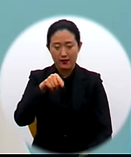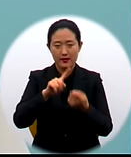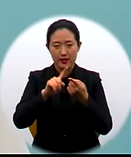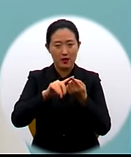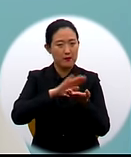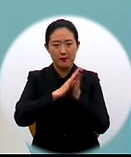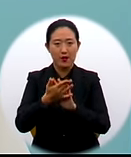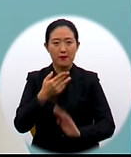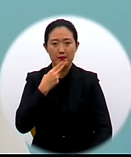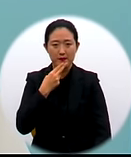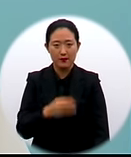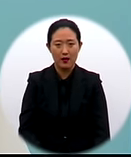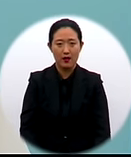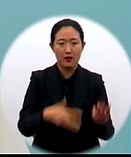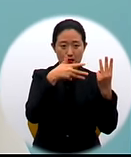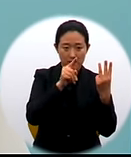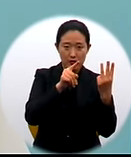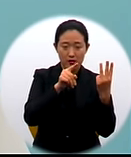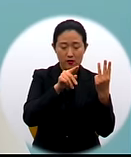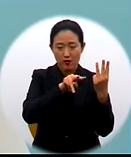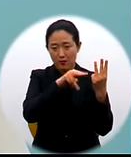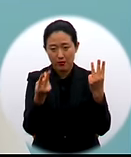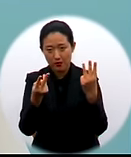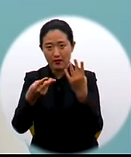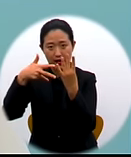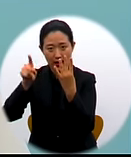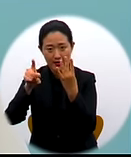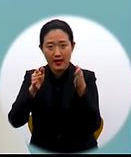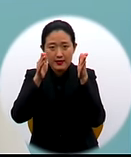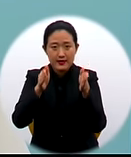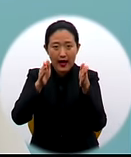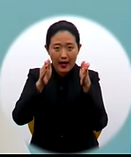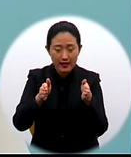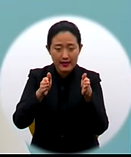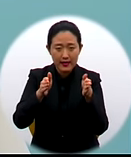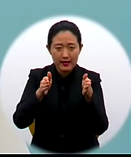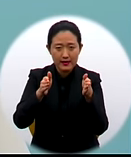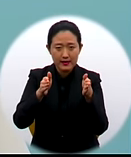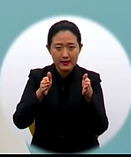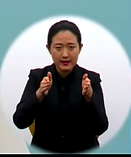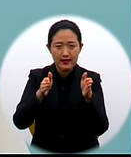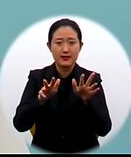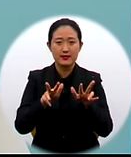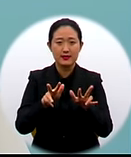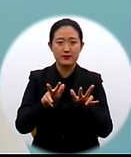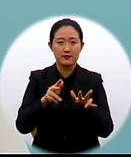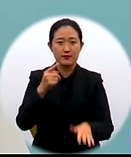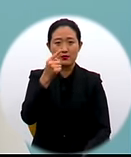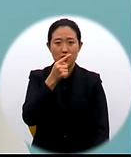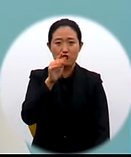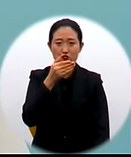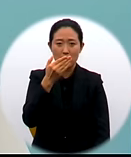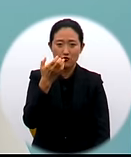거죠. 실제로 3차에서 4차로 넘어가는 그 언저리에 있는 세대, 냉정하게 말하면 지금